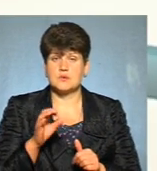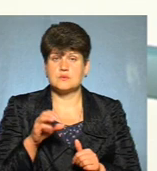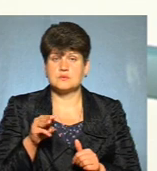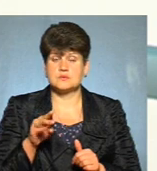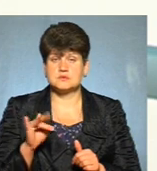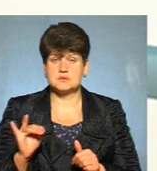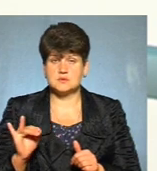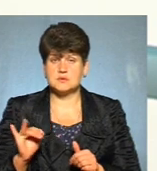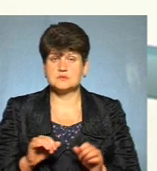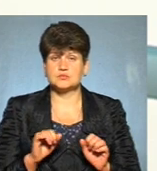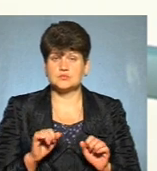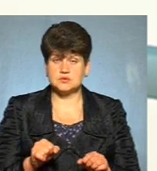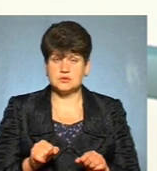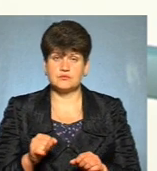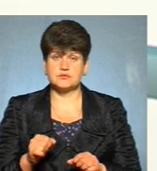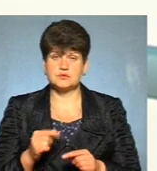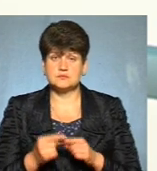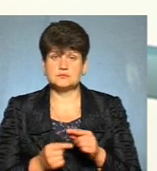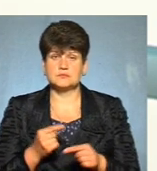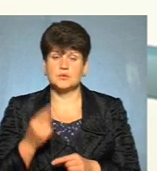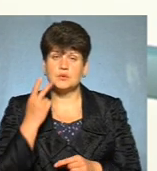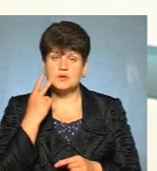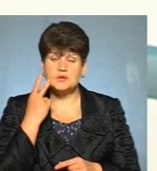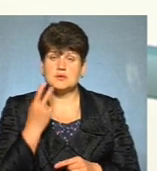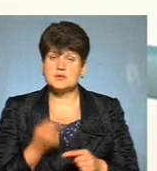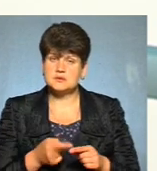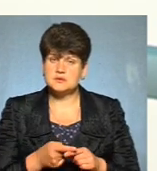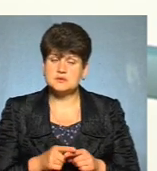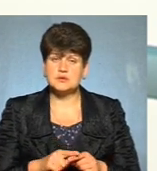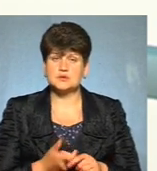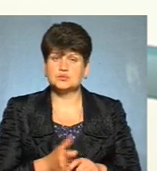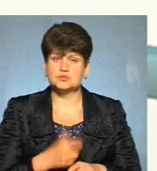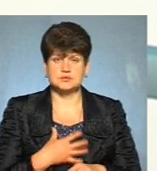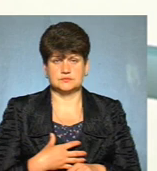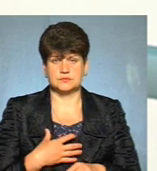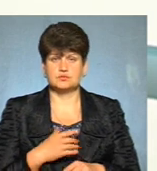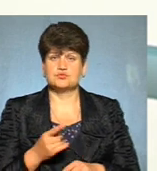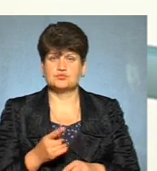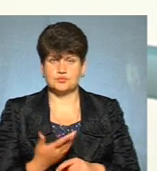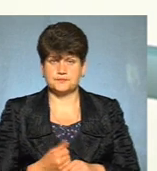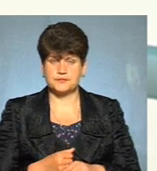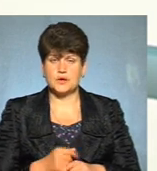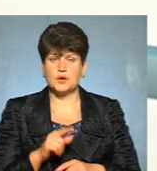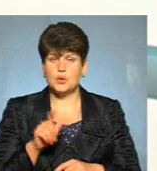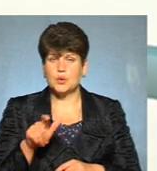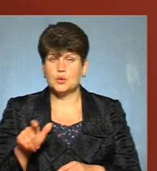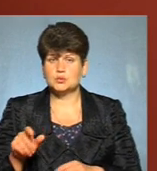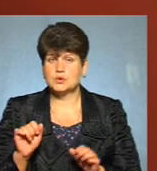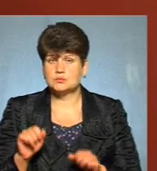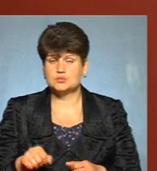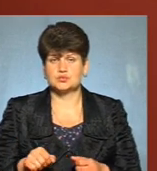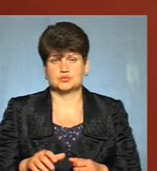властивістю хронізації процесу. Це дуже важливо. Чому це важливо? Тому що люди можуть часом